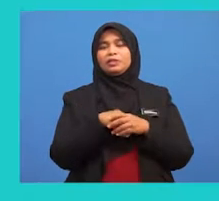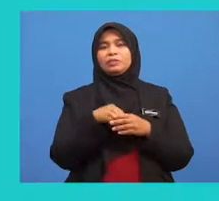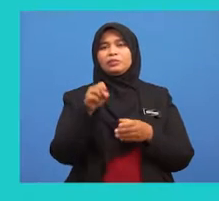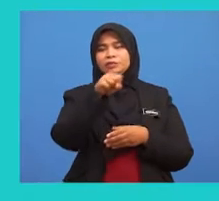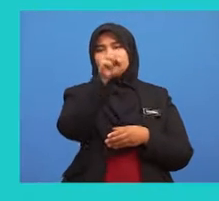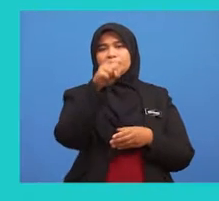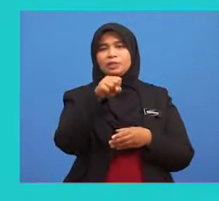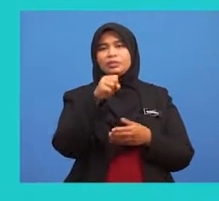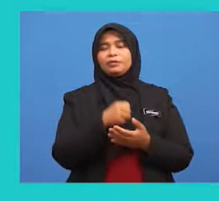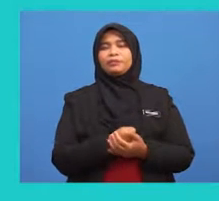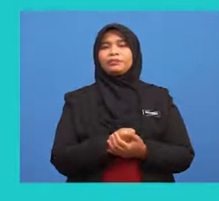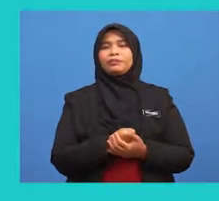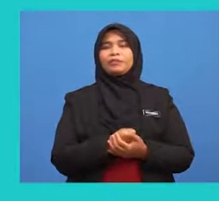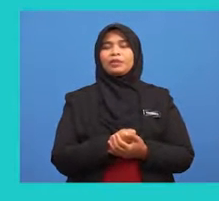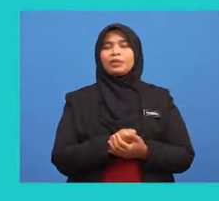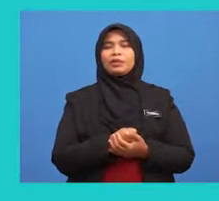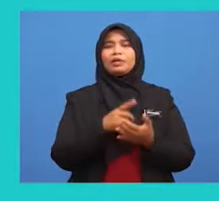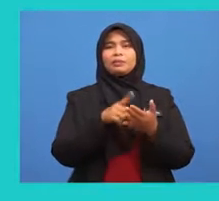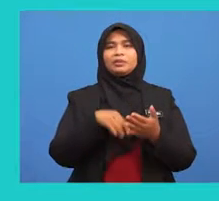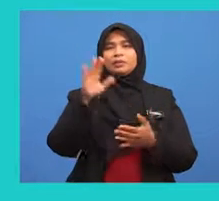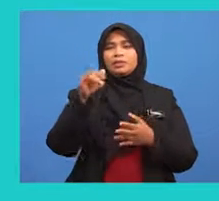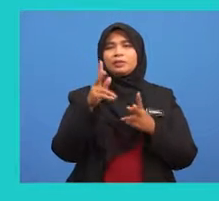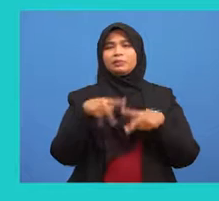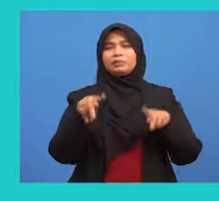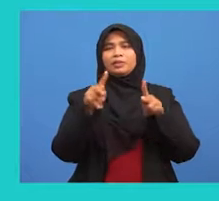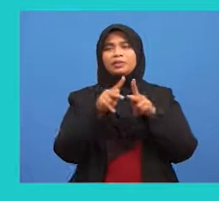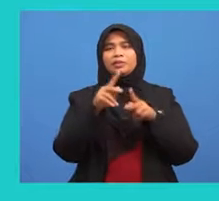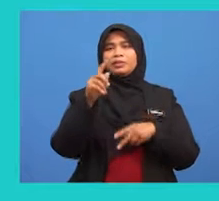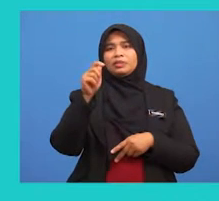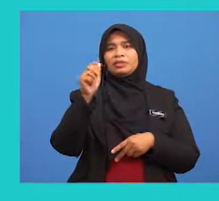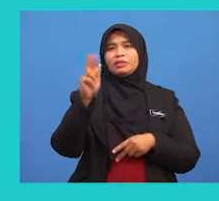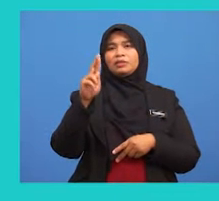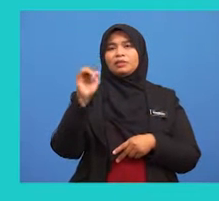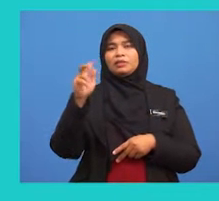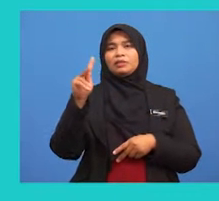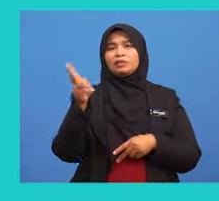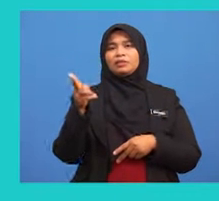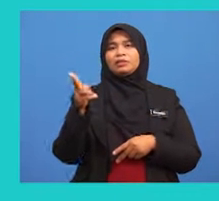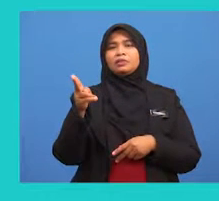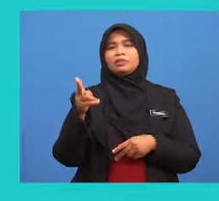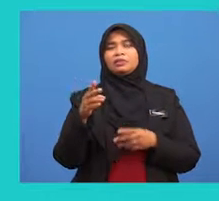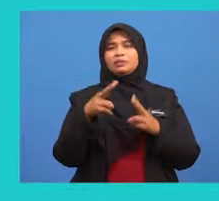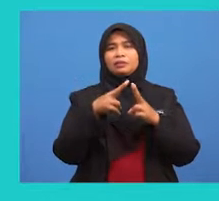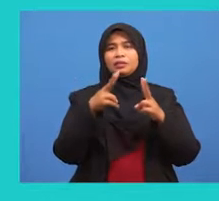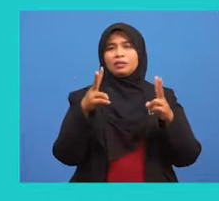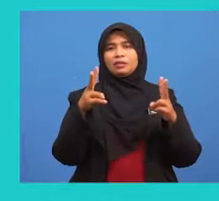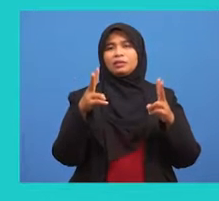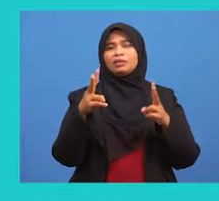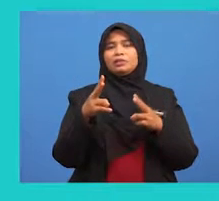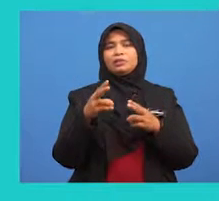soalan. Apa yang penting, tarikh menyediakan akaun sangat diutamakan